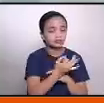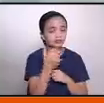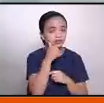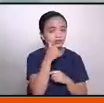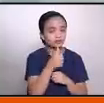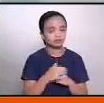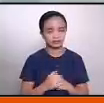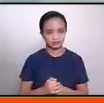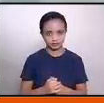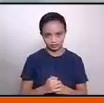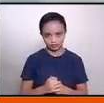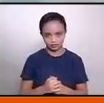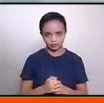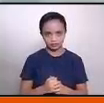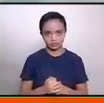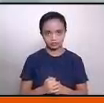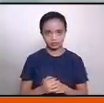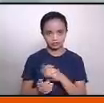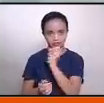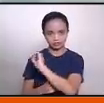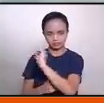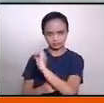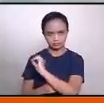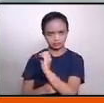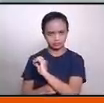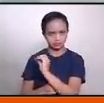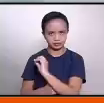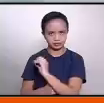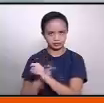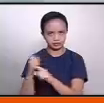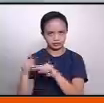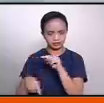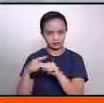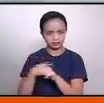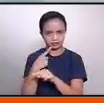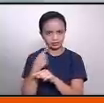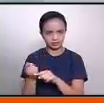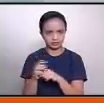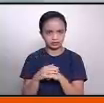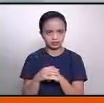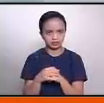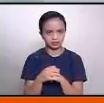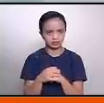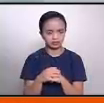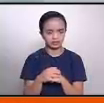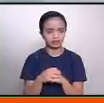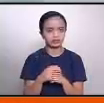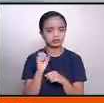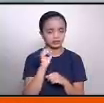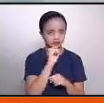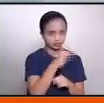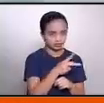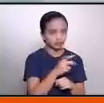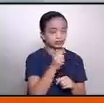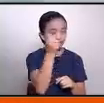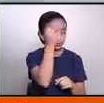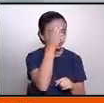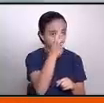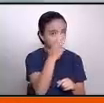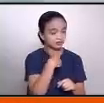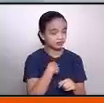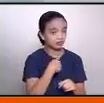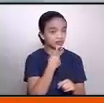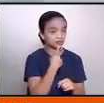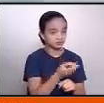nyo? Wala po. Hindi po ako makakomment, sir, kasi nasa court na po yung kaso. Opo, opo. Sir, sinabi ko nga dito kay